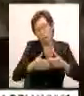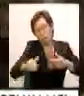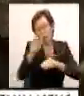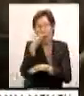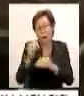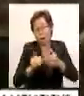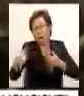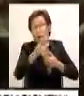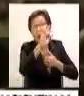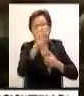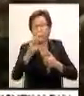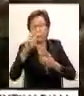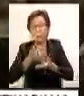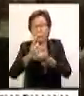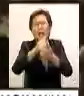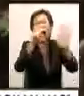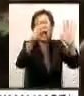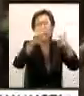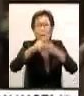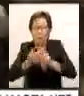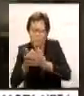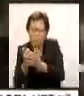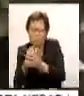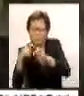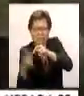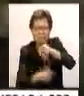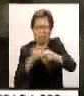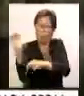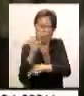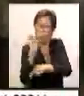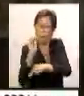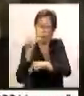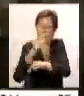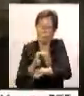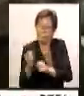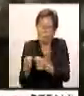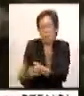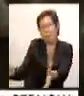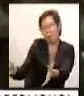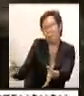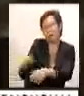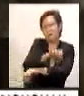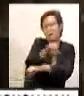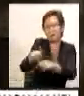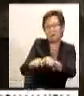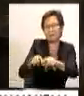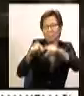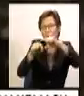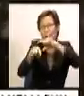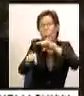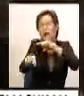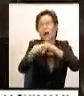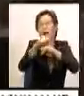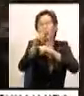8 meter itu dengan bantuan 6 sahabatnya. Ular tersebut kemudian dilepaskan di kawasan gua